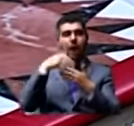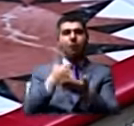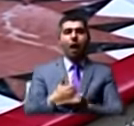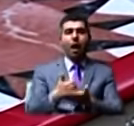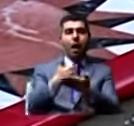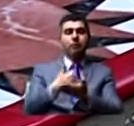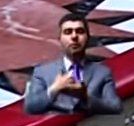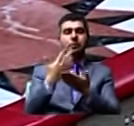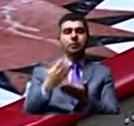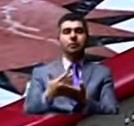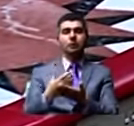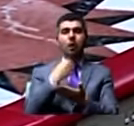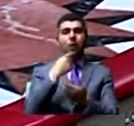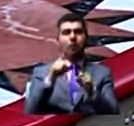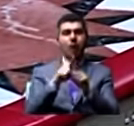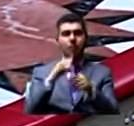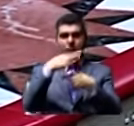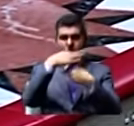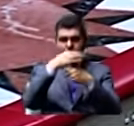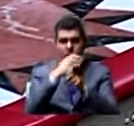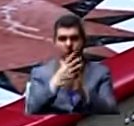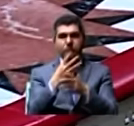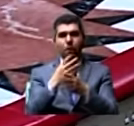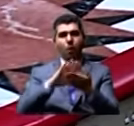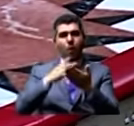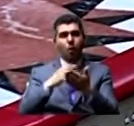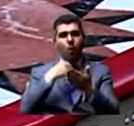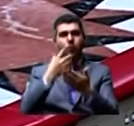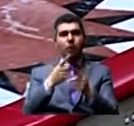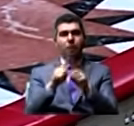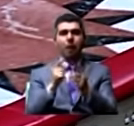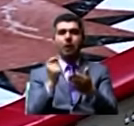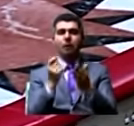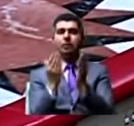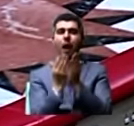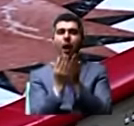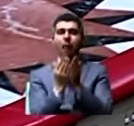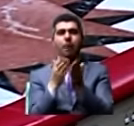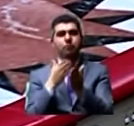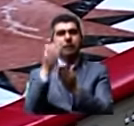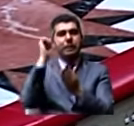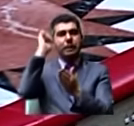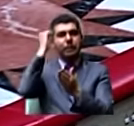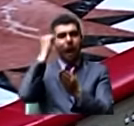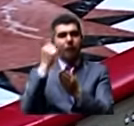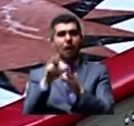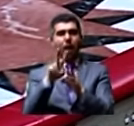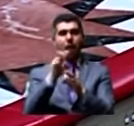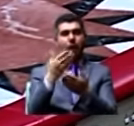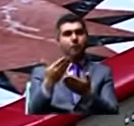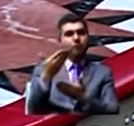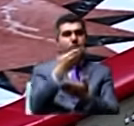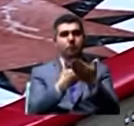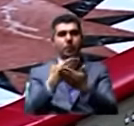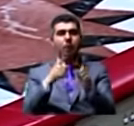هنا، خاص يكونوا في المختبرات دمريكان ويدي الطلبه ديالي تما يدربوا ويجي. خاص المغربي اللي برا يكون بحال